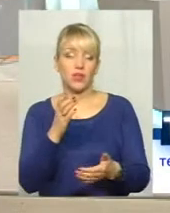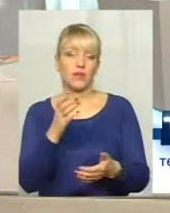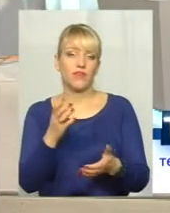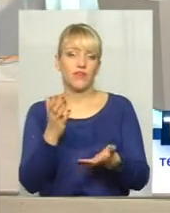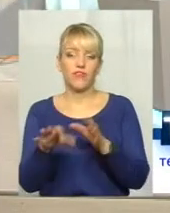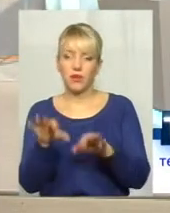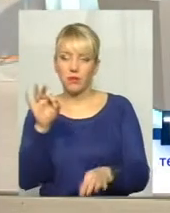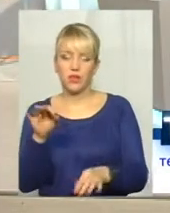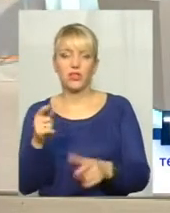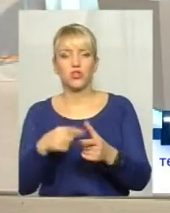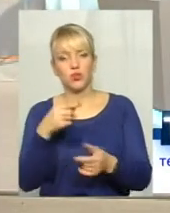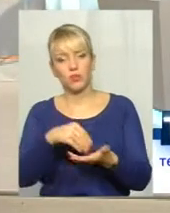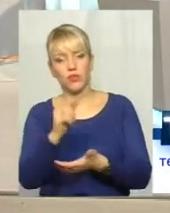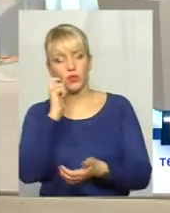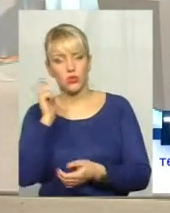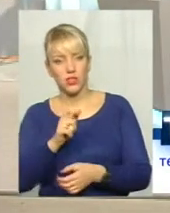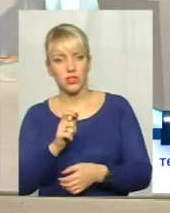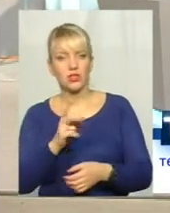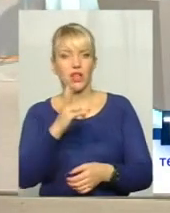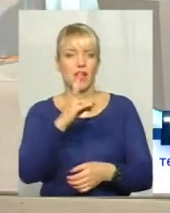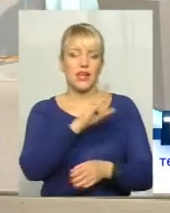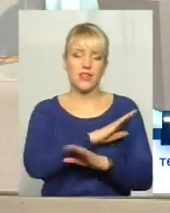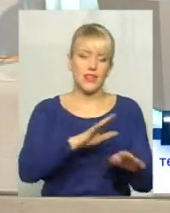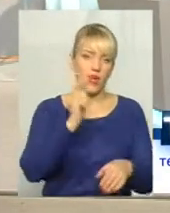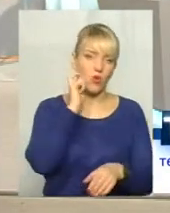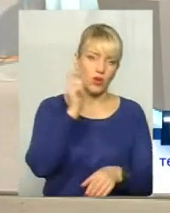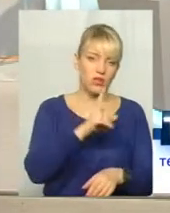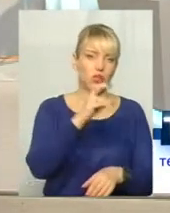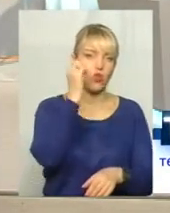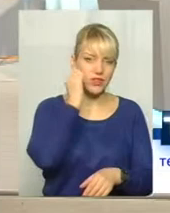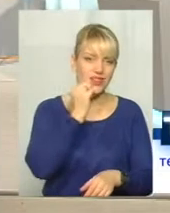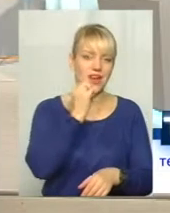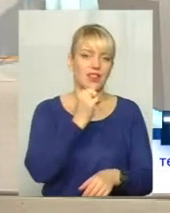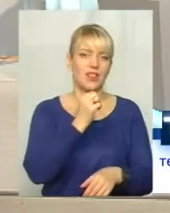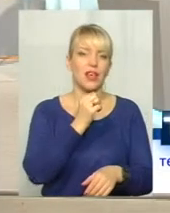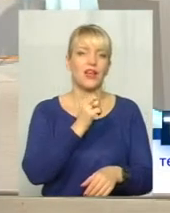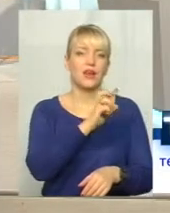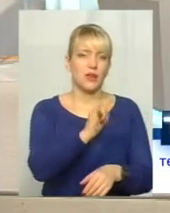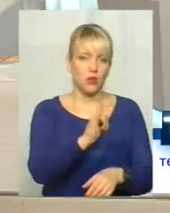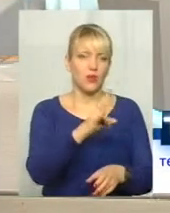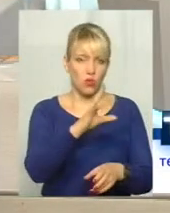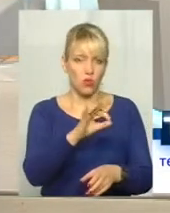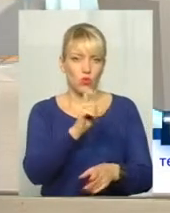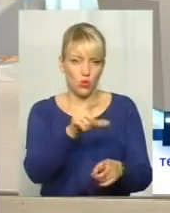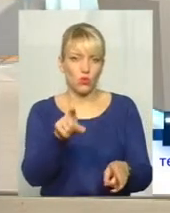є вибір купувати не українське, але старе поношене. Дешевше. І, ну, чомусь так, ну, от, вибрали інші автомобілі. Ну,